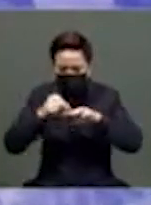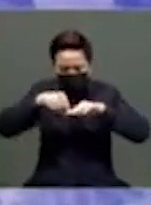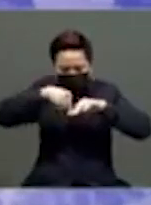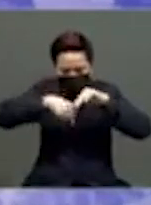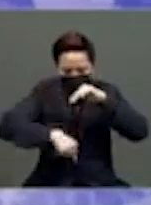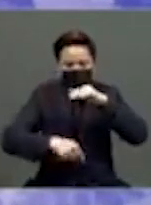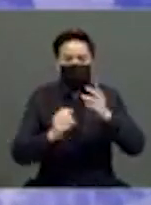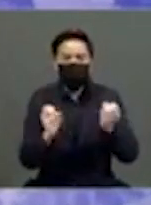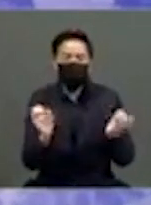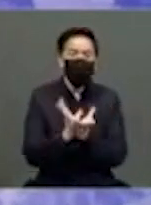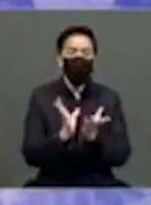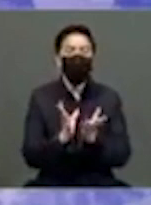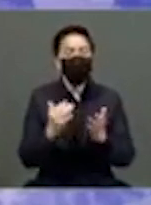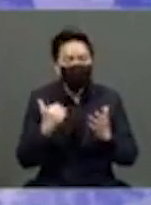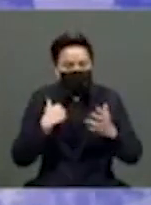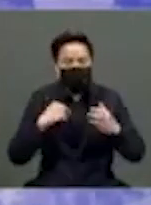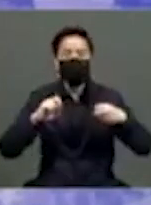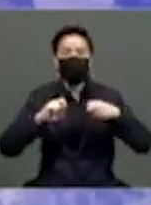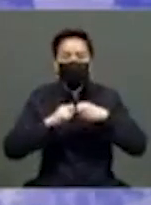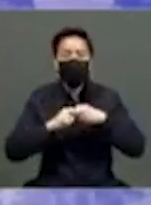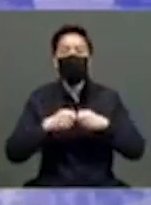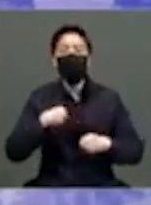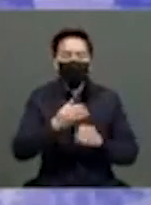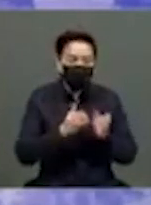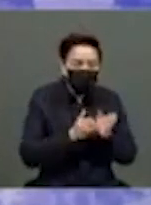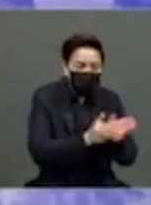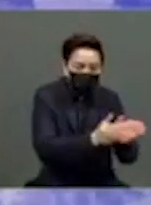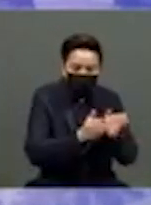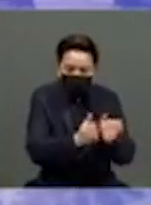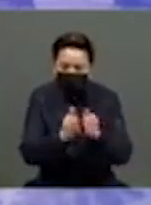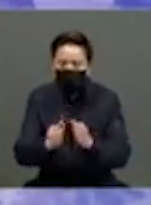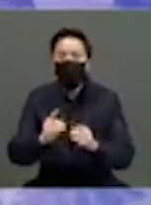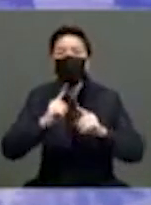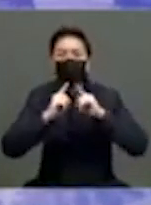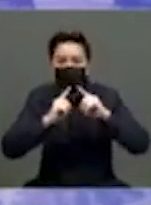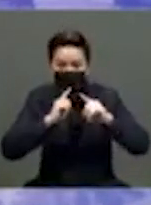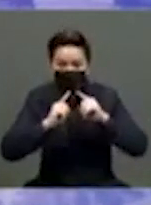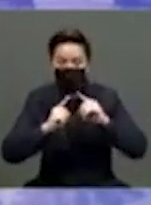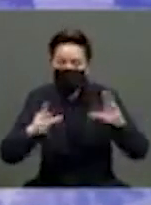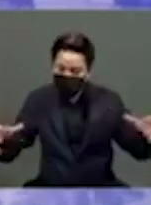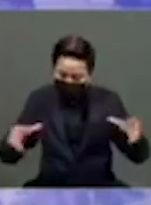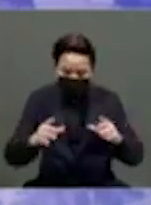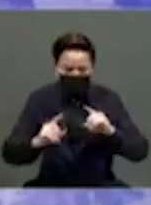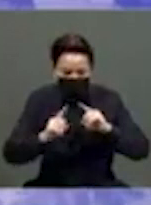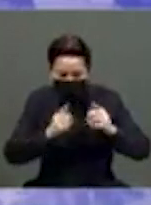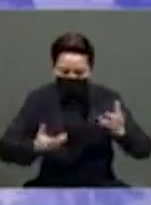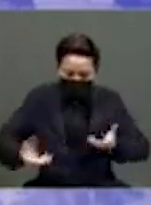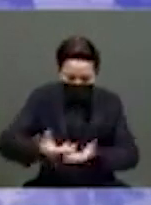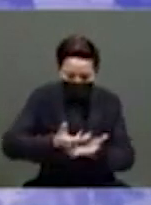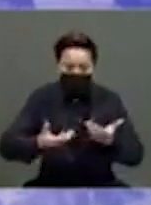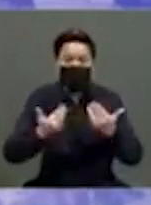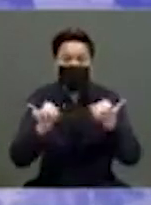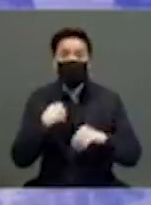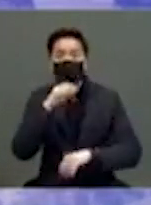ในรายละเอียดมากมายจะมีปัญหาเยอะแยะมากมายขอให้ทุกฝ่ายทุกส่วนได้พูดคุยกันเมื่อเช้านี้ตังค์ท่านผู้